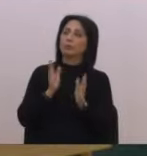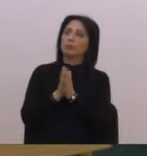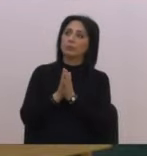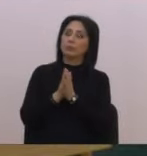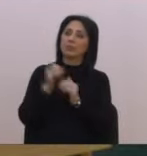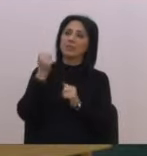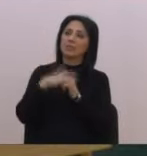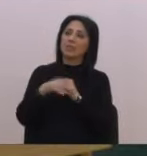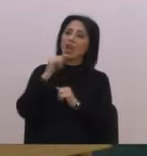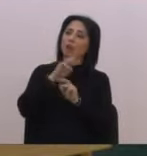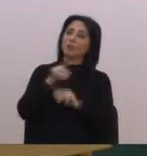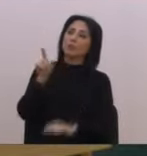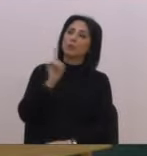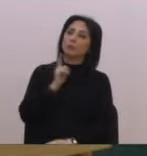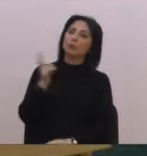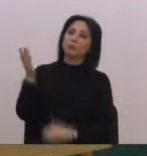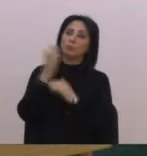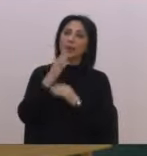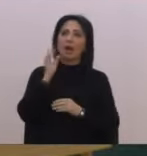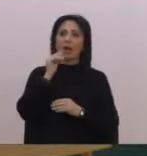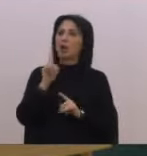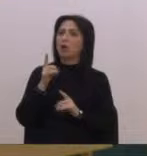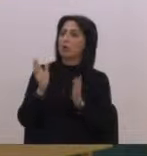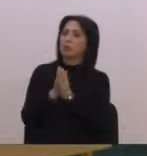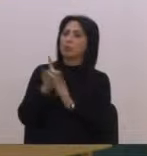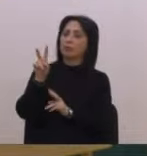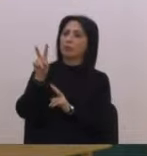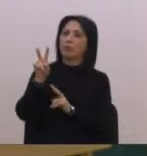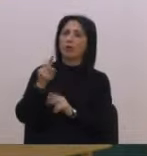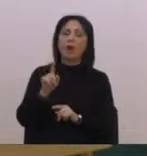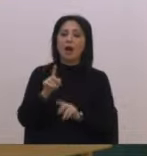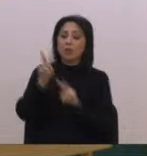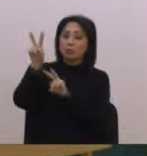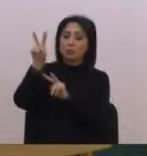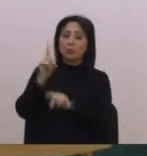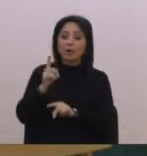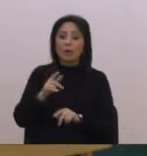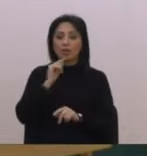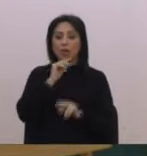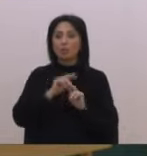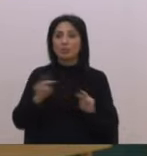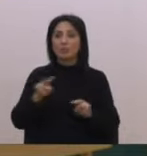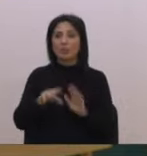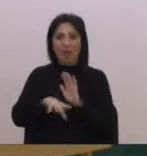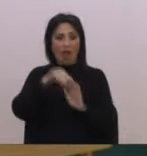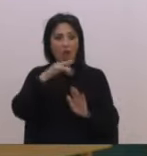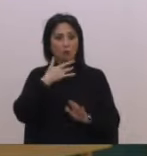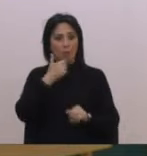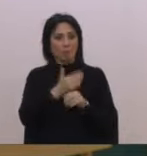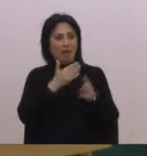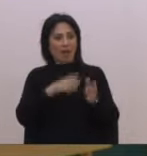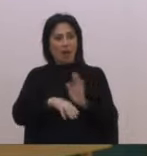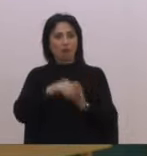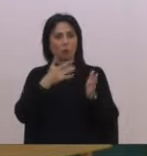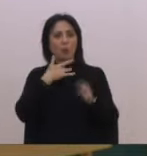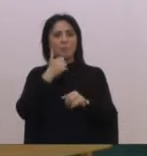tken ekonomikis saministros da ratom unda gthovot tken ekonomikis saministros archeulma merma an